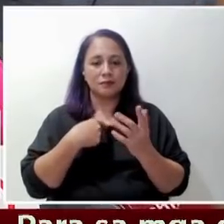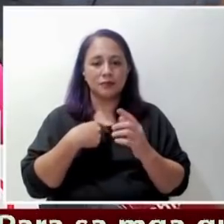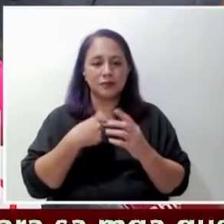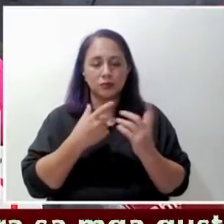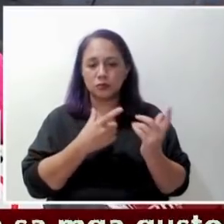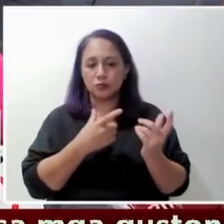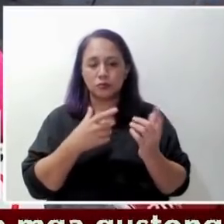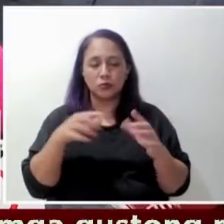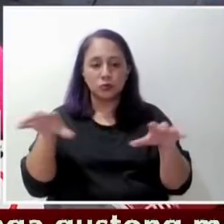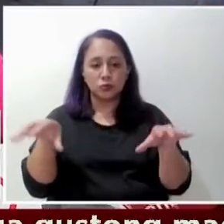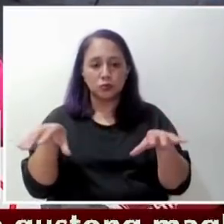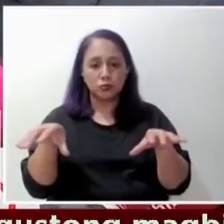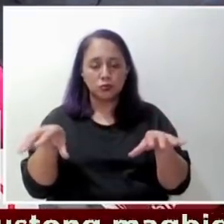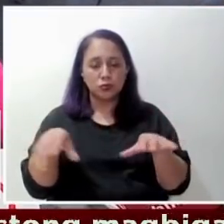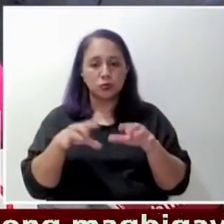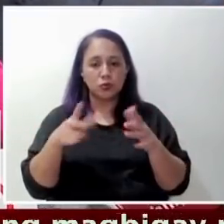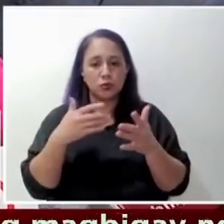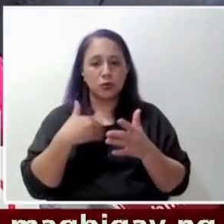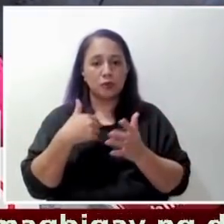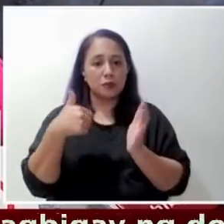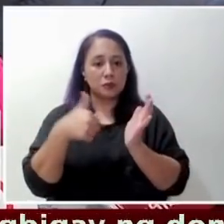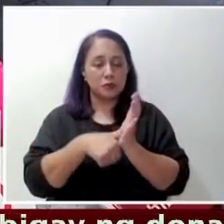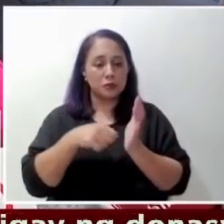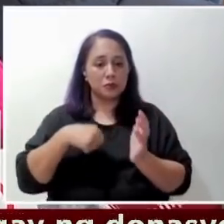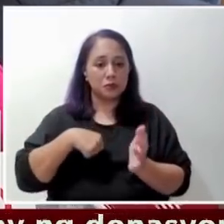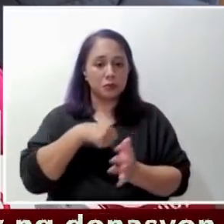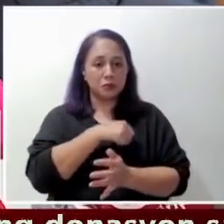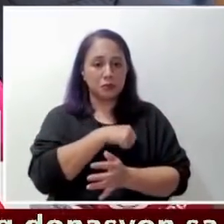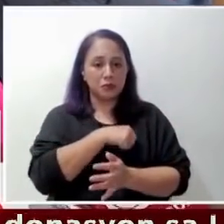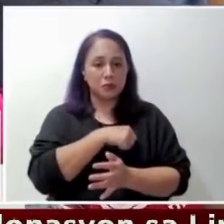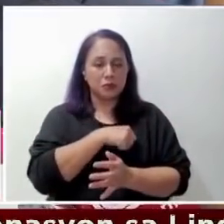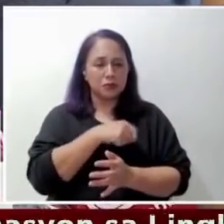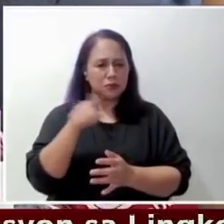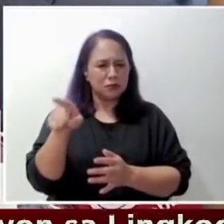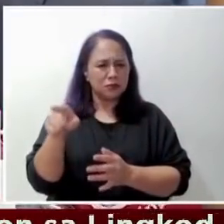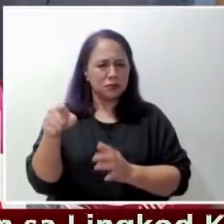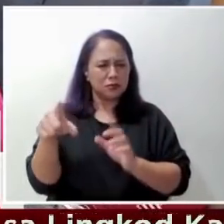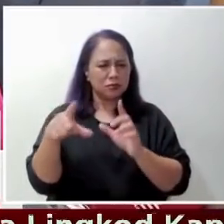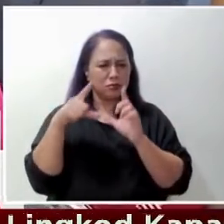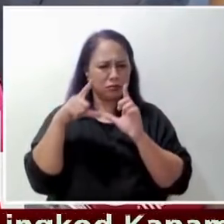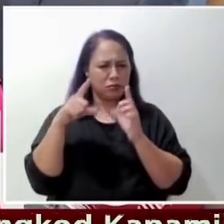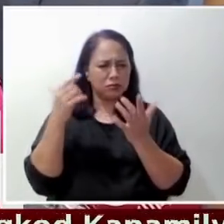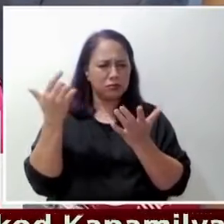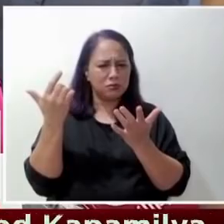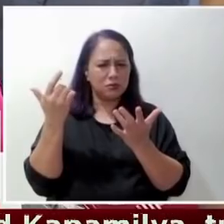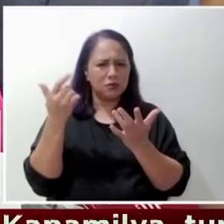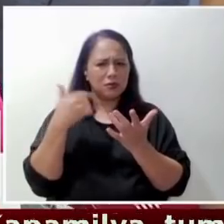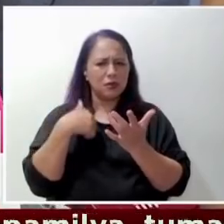na isang elected senator sa bansa natin at ginaganyan niya. Paano pa kaya yung mga